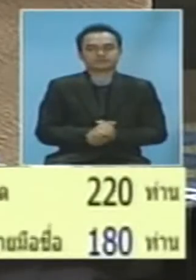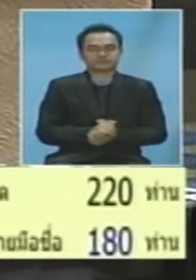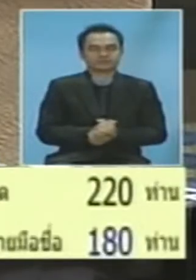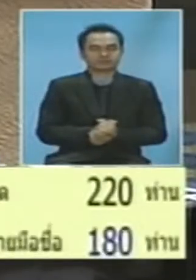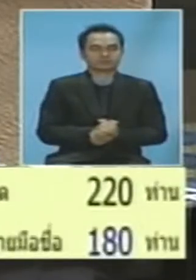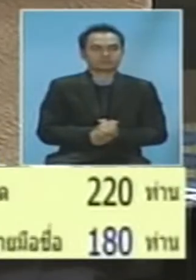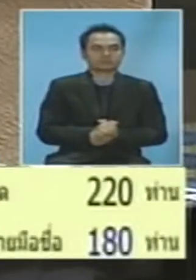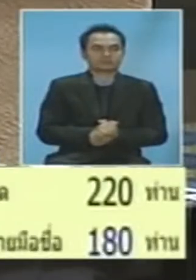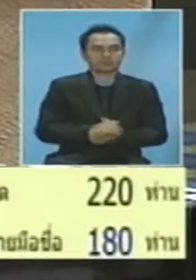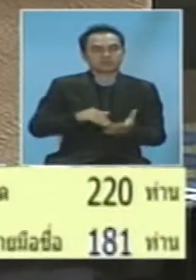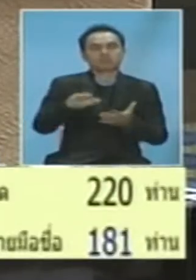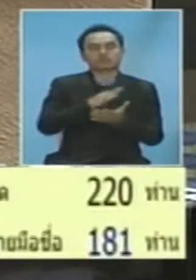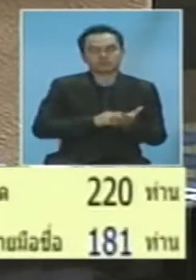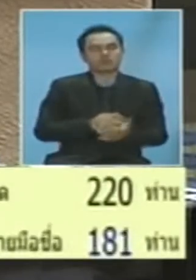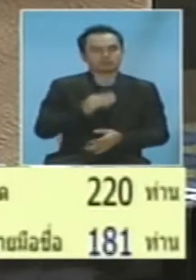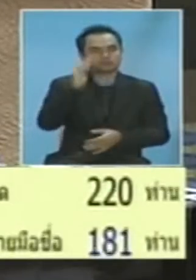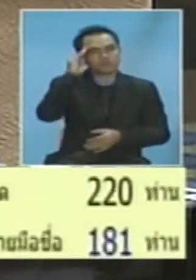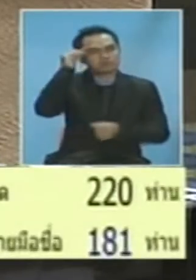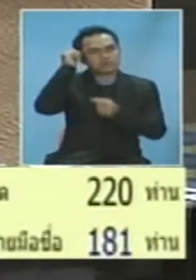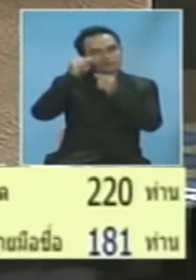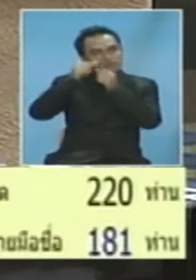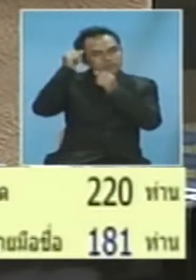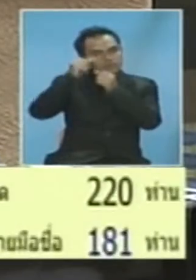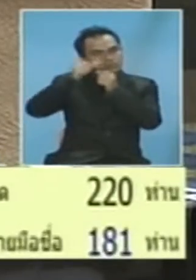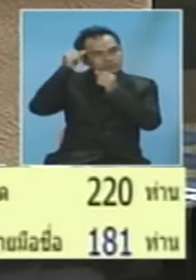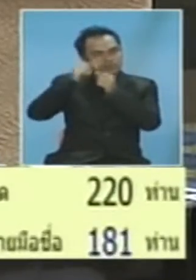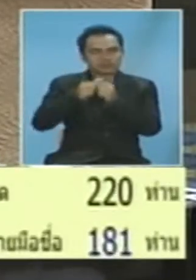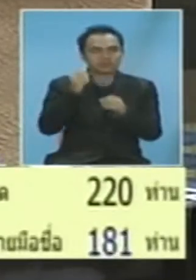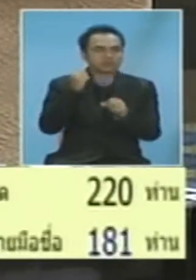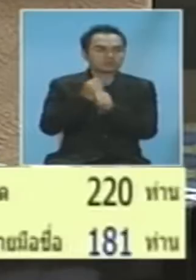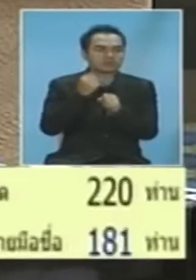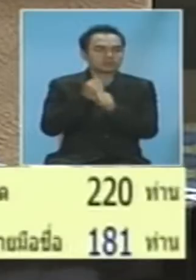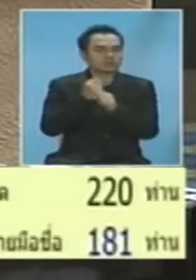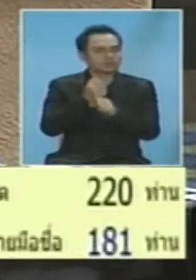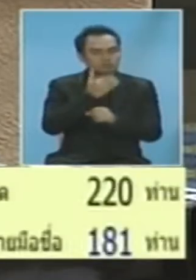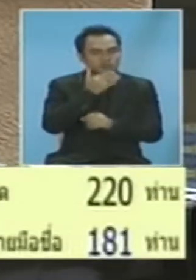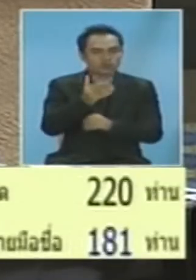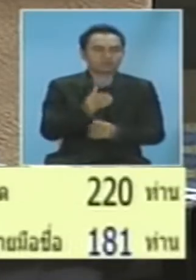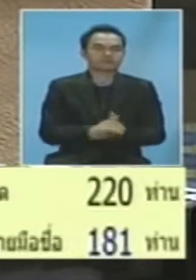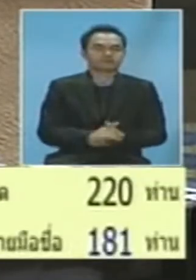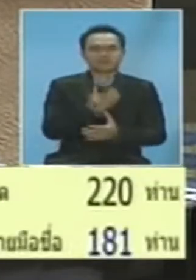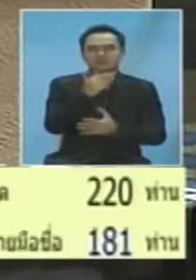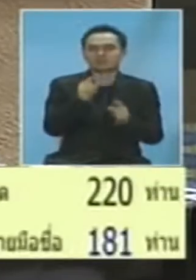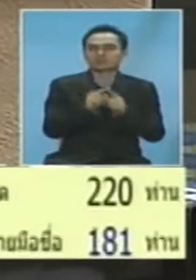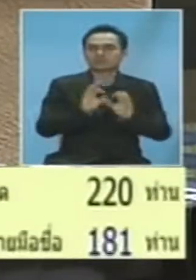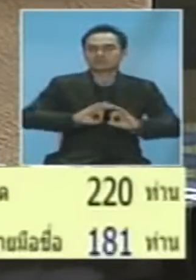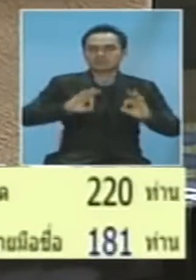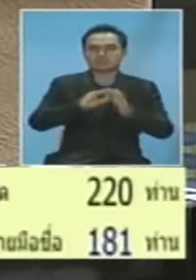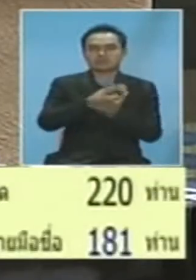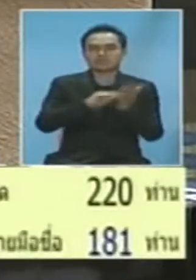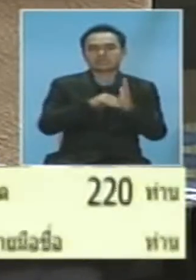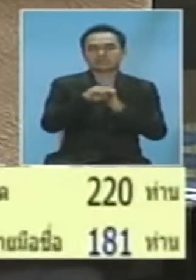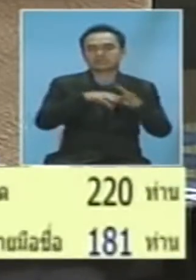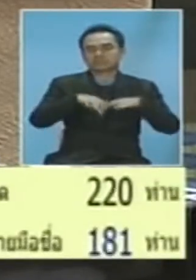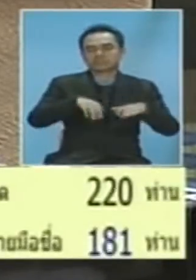ต่ท่านก็ยังท่องเหมือนเดิมนะครับว่าเลิกไม่ได้เพราะว่าเป็นนโยบายของรัฐบ